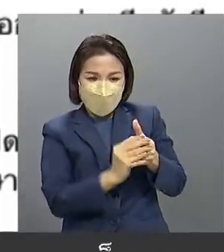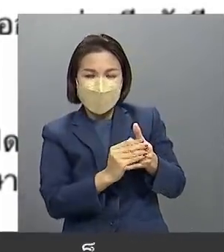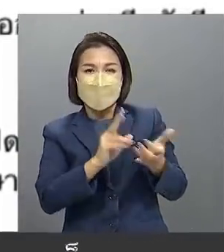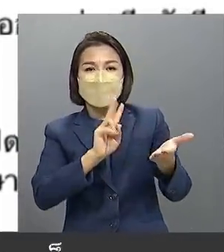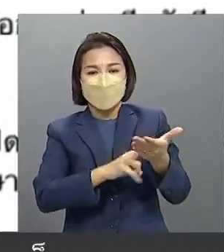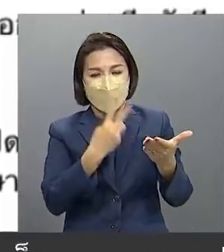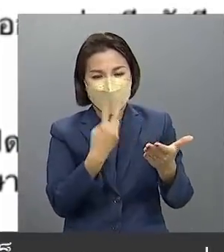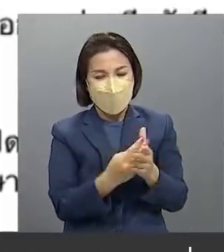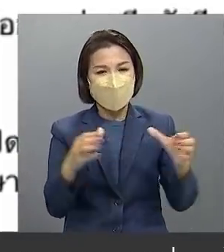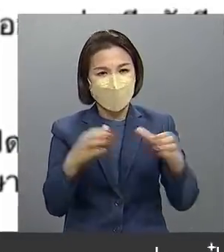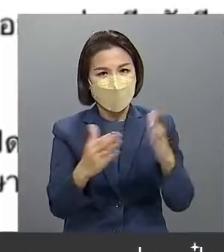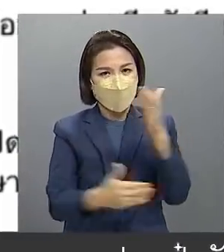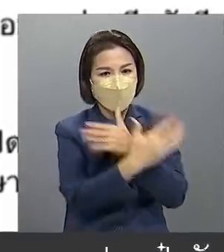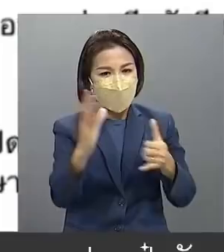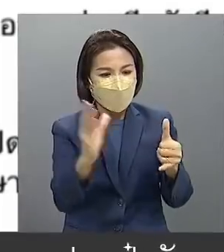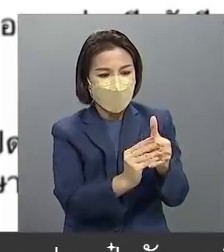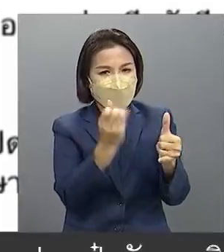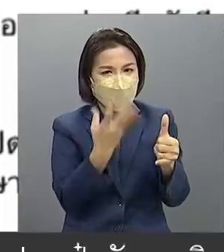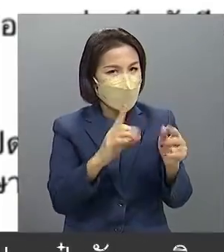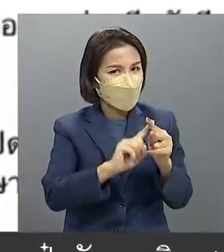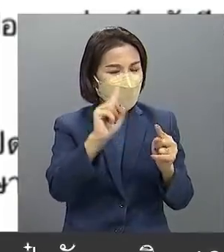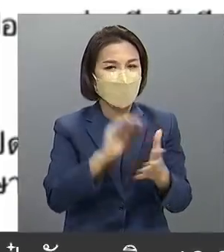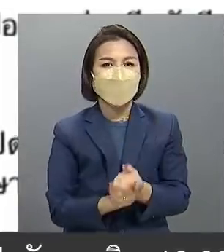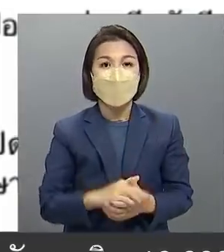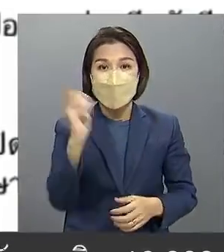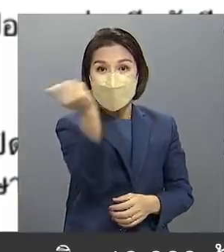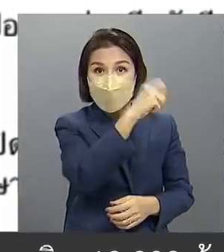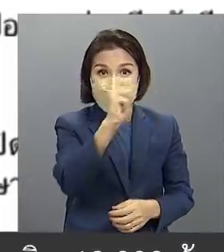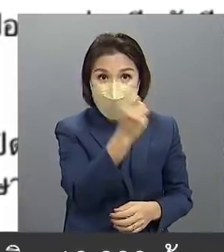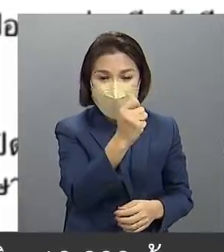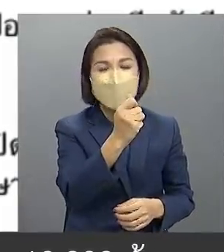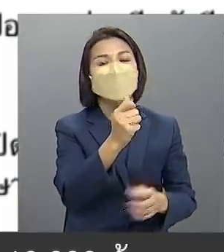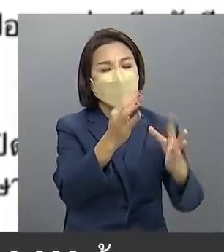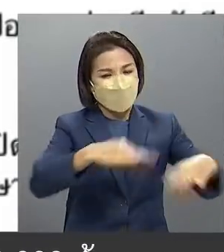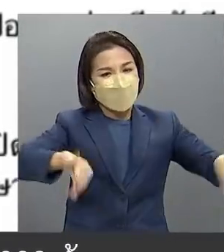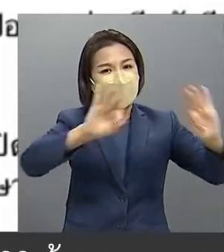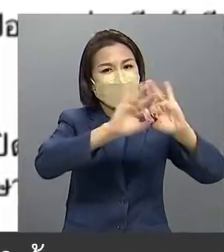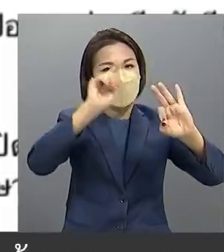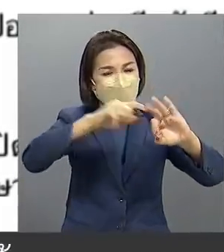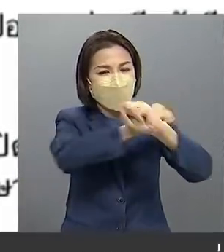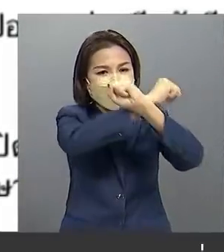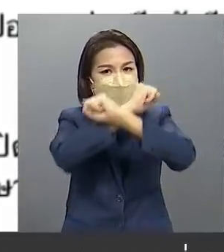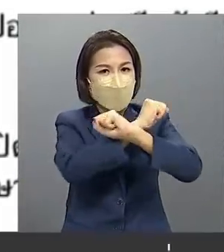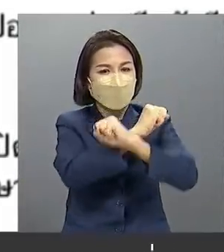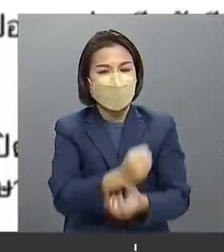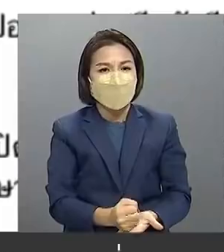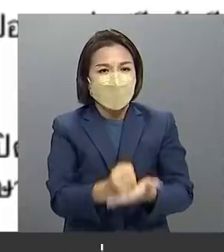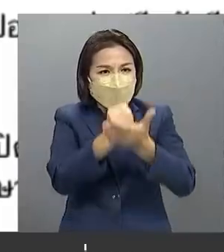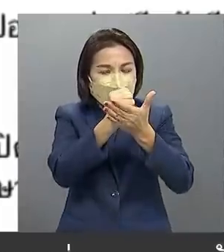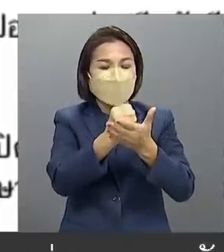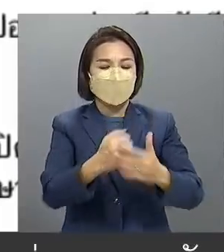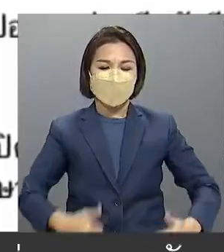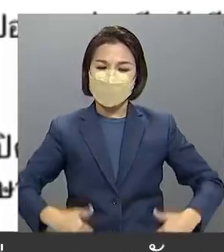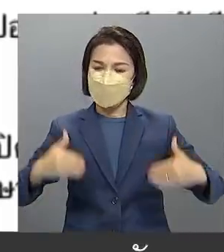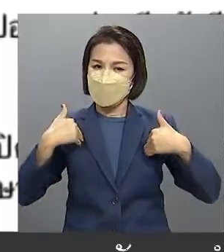ๆโดยในการออกรบจำเป็นต้องได้รับเกราะป้องกันที่ดีที่สุดเพื่อให้เขาสามารถที่จะอยู่รอดปฏิบัติงานคุ้มคร